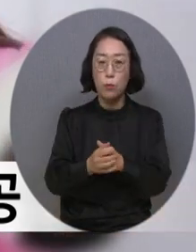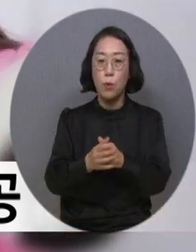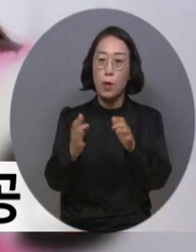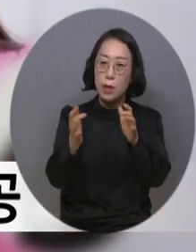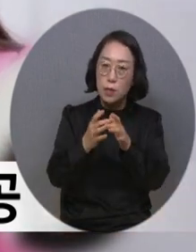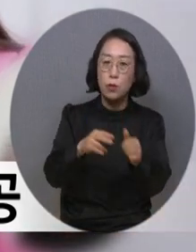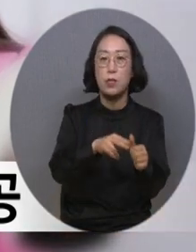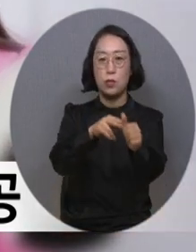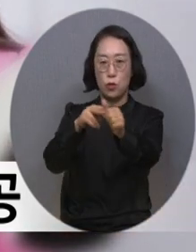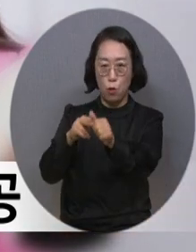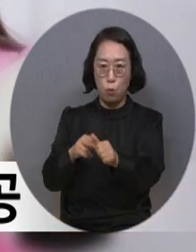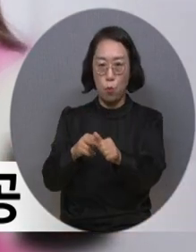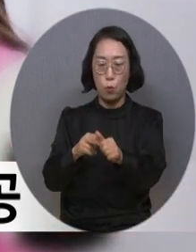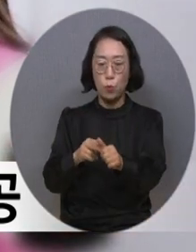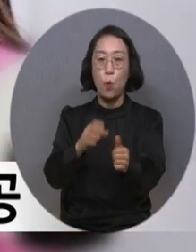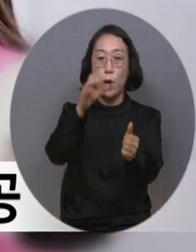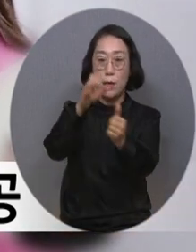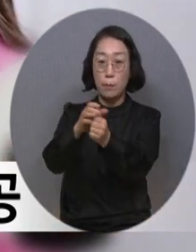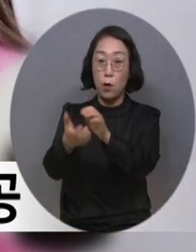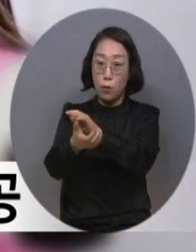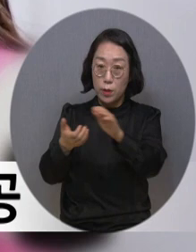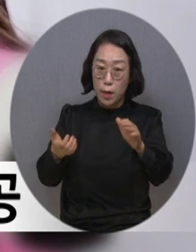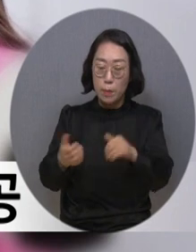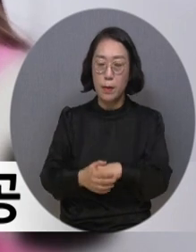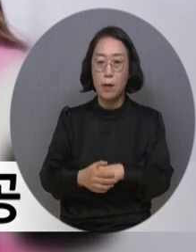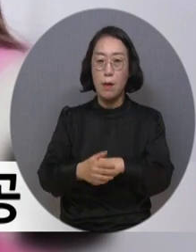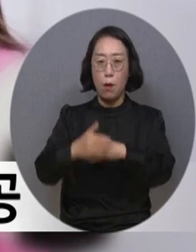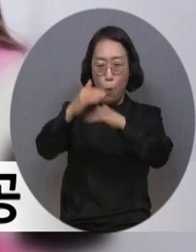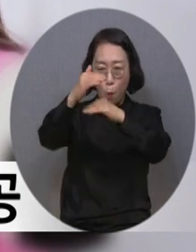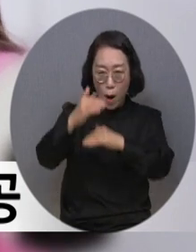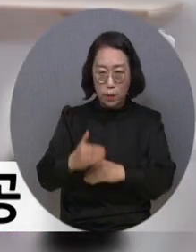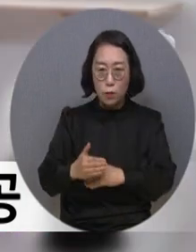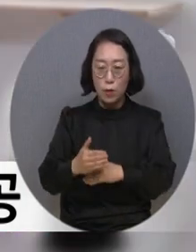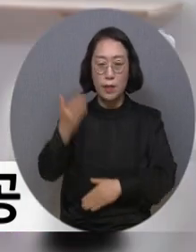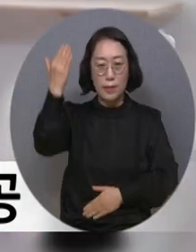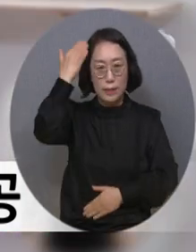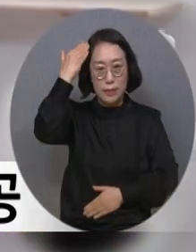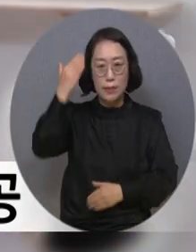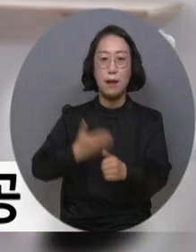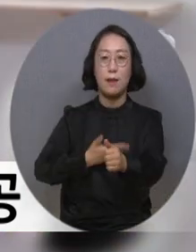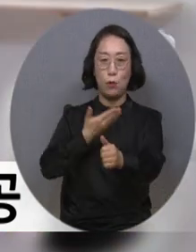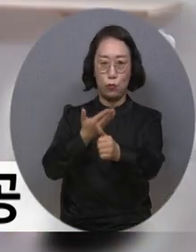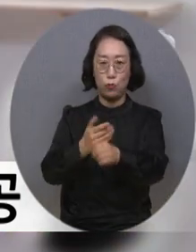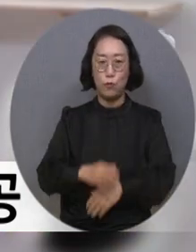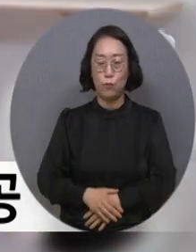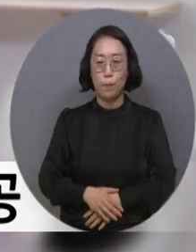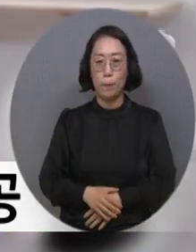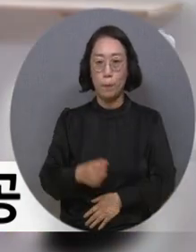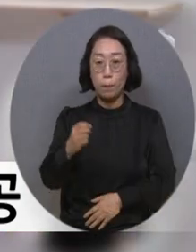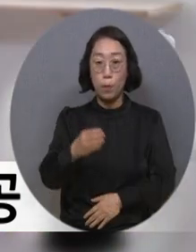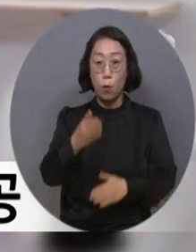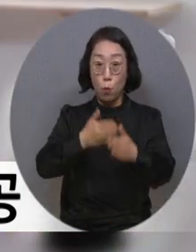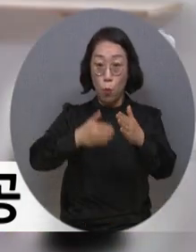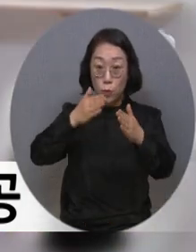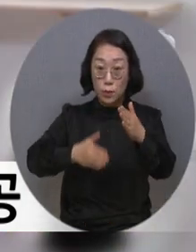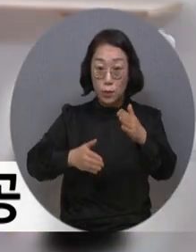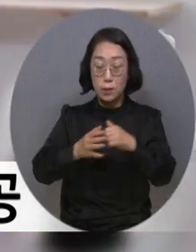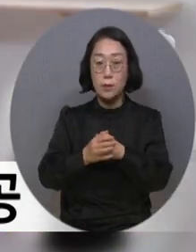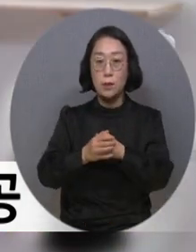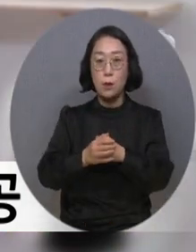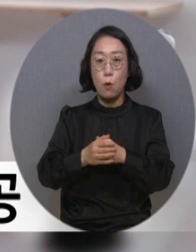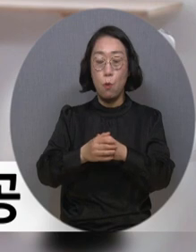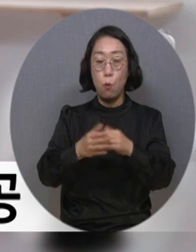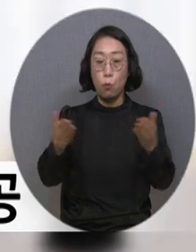정부 공공부문 임용대비 전용과정 정보를 담고 있습니다 또 국가공무원 공채시험